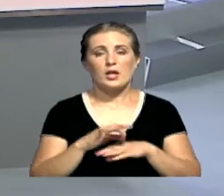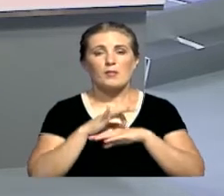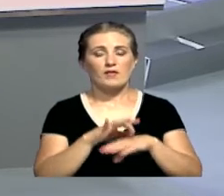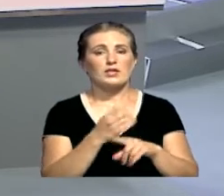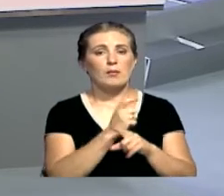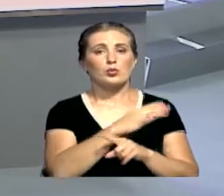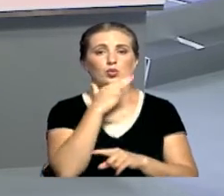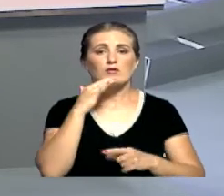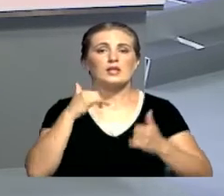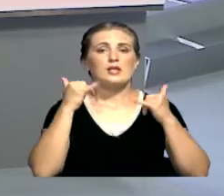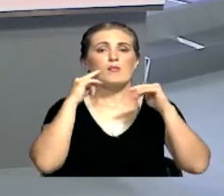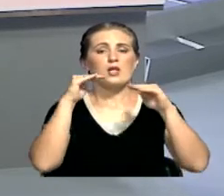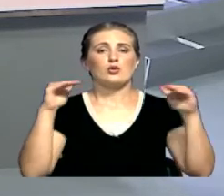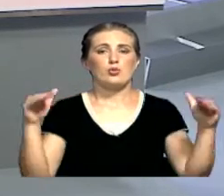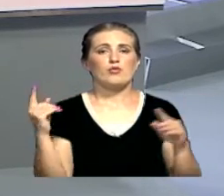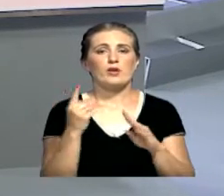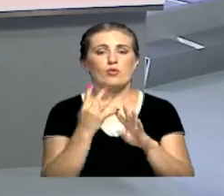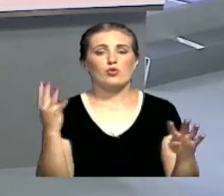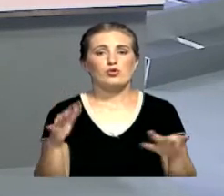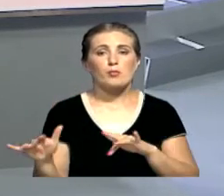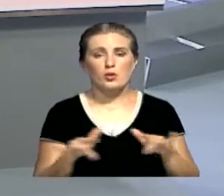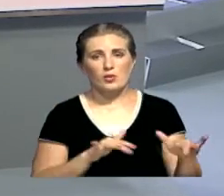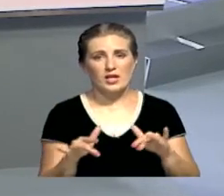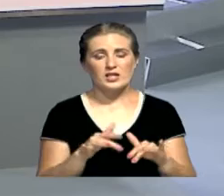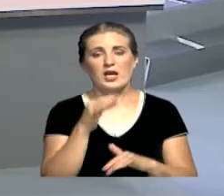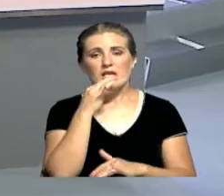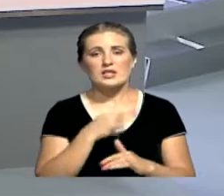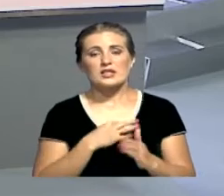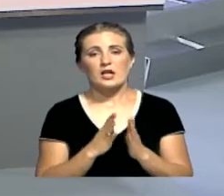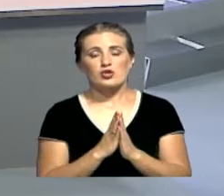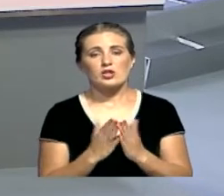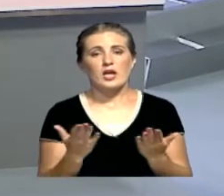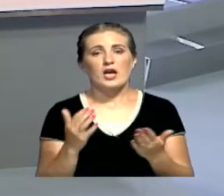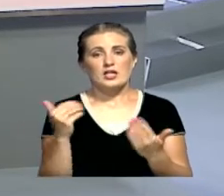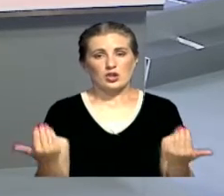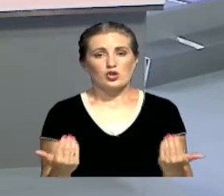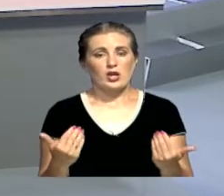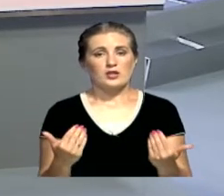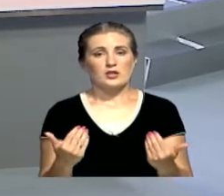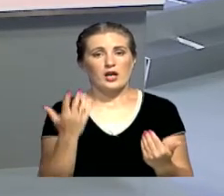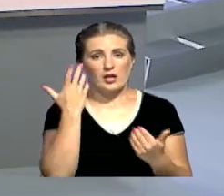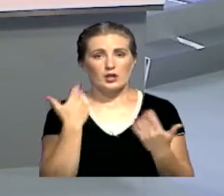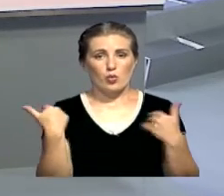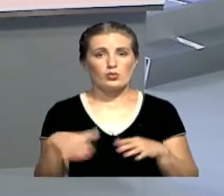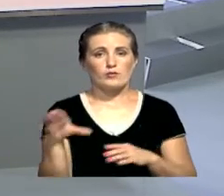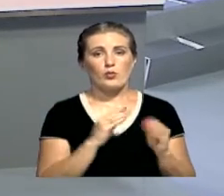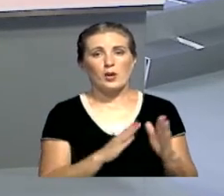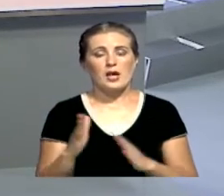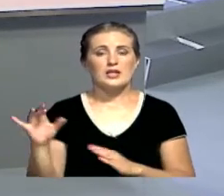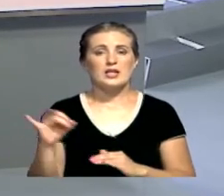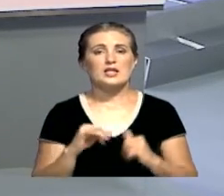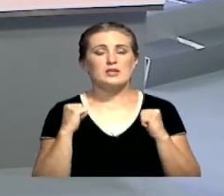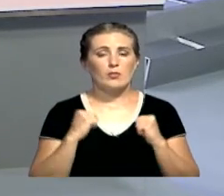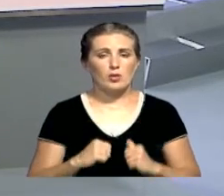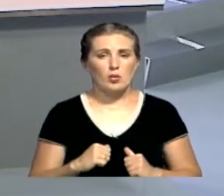для молодежи в первую очередь мероприятие вот скажите опять же сейчас вроде когда все в порядке все спокойно